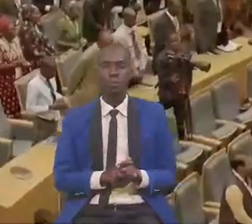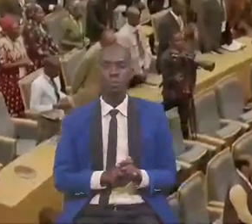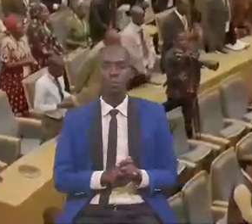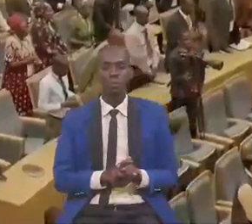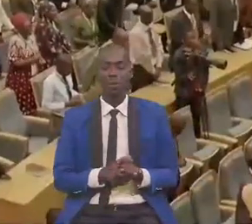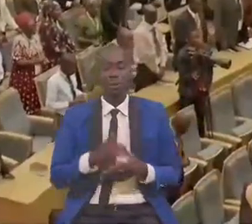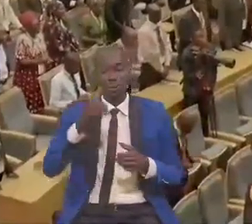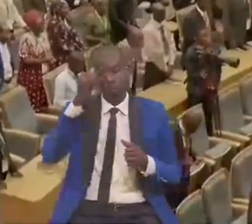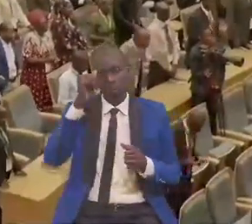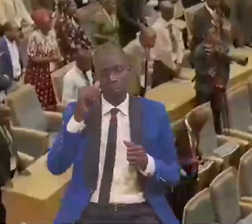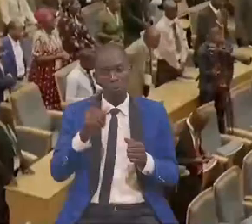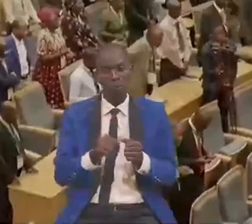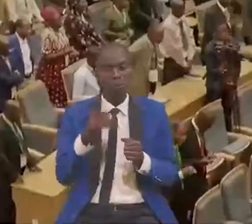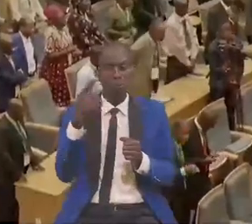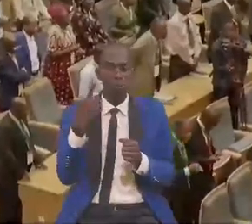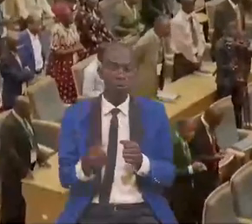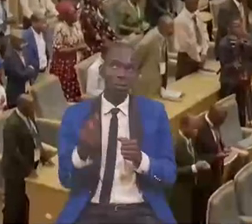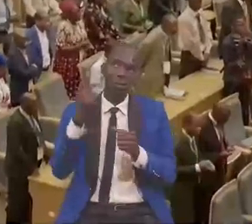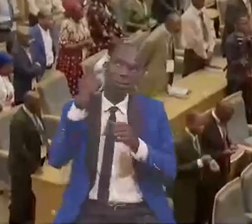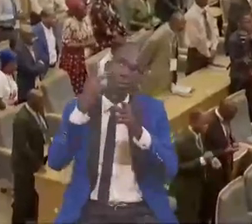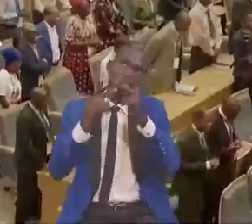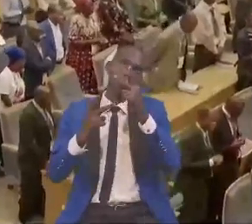Rappelez-vous des prédictions.